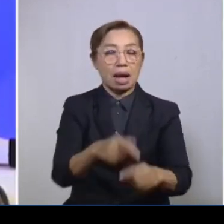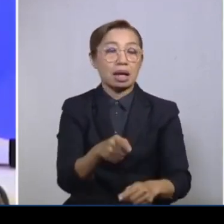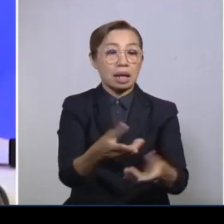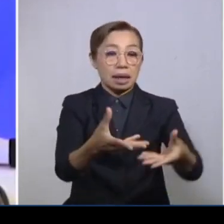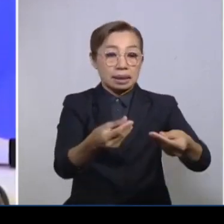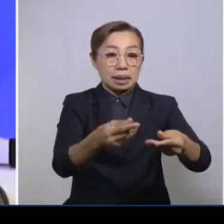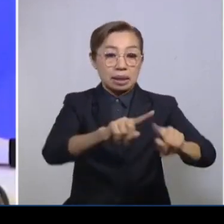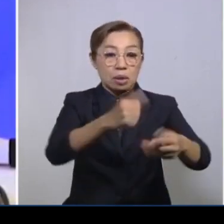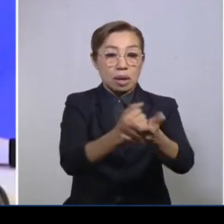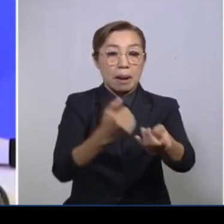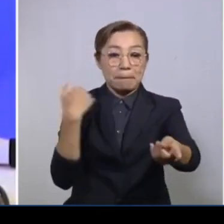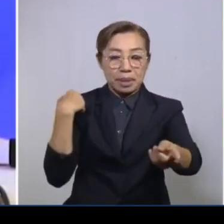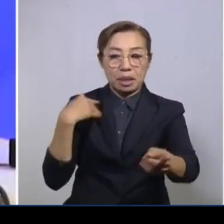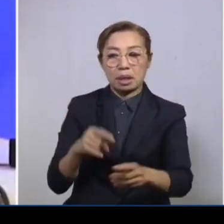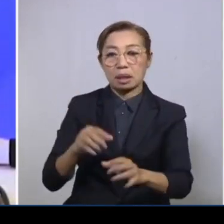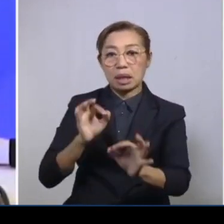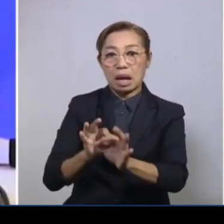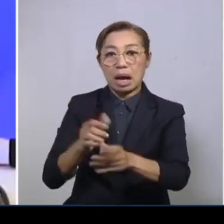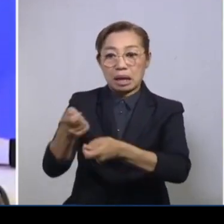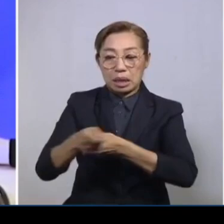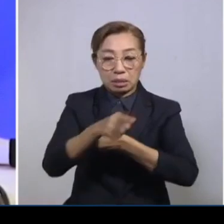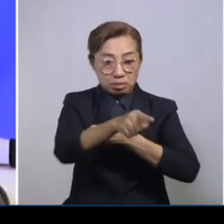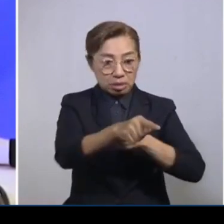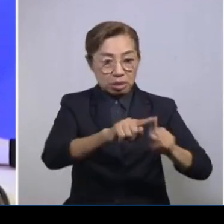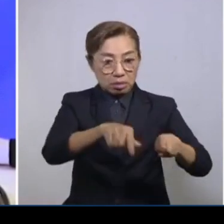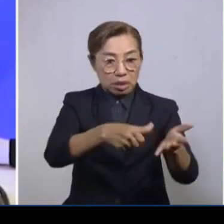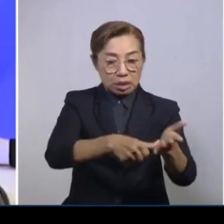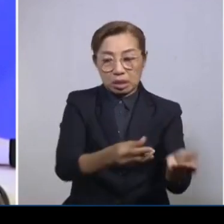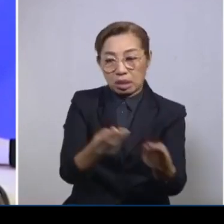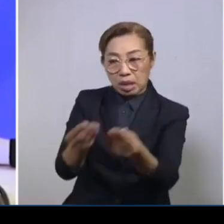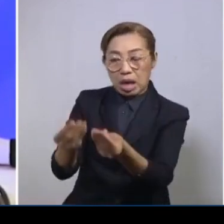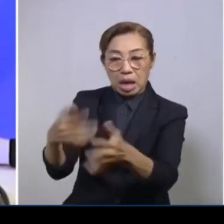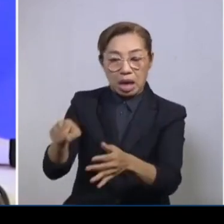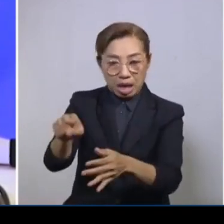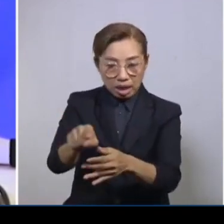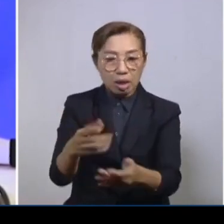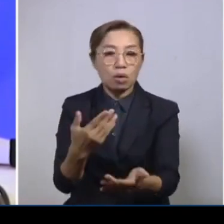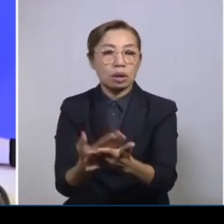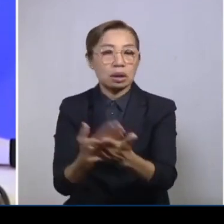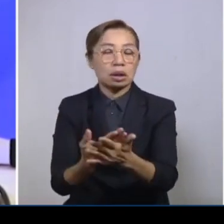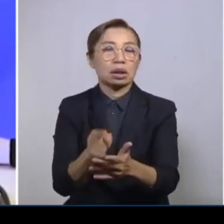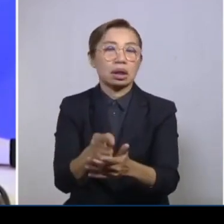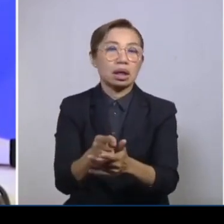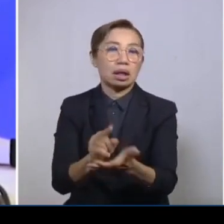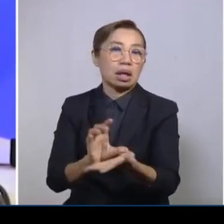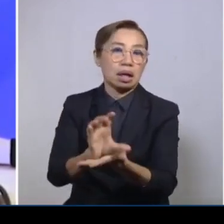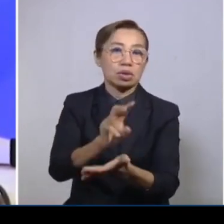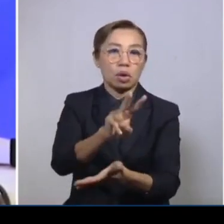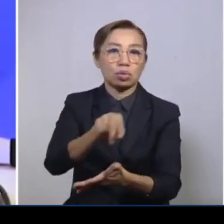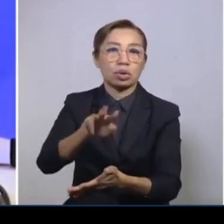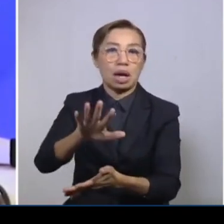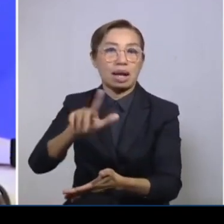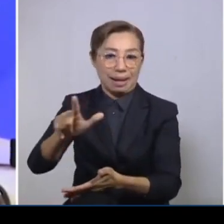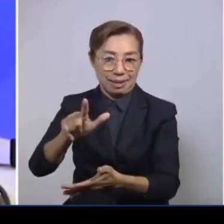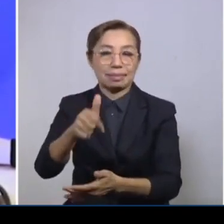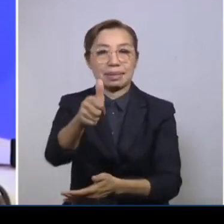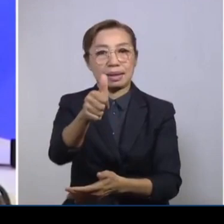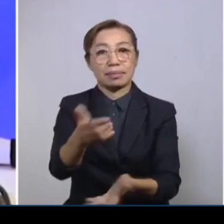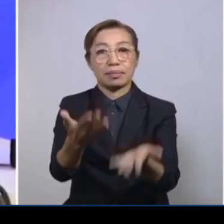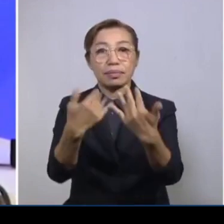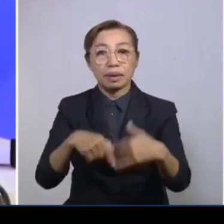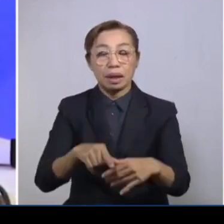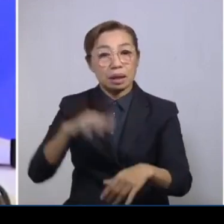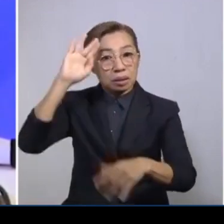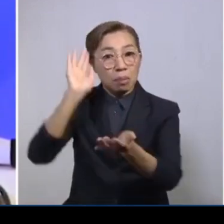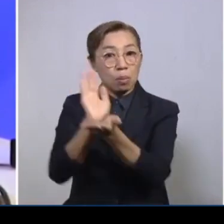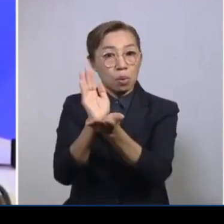ให้เกษตรกรต่อราย 2.5 ล้านบาทเมื่อมีการไกล่เกลี่ยกันเรียบร้อยแล้วขณะที่ทางด้านของพลตำรวจเอกธนากล่าวว่าสำ